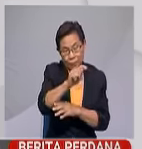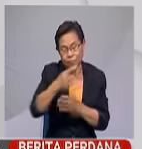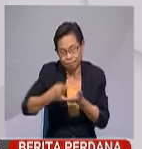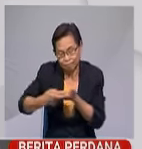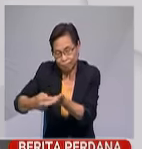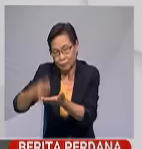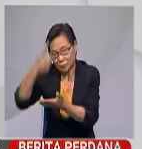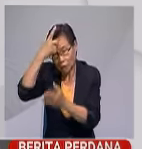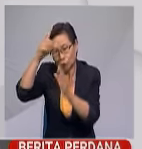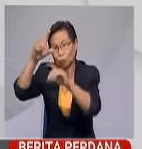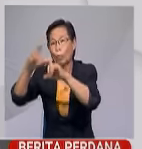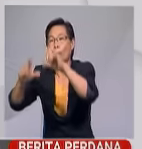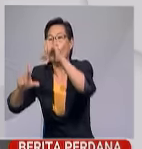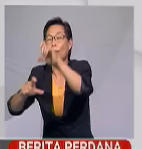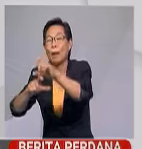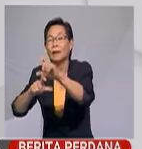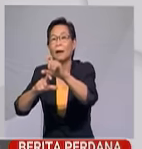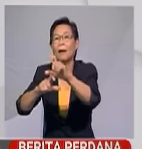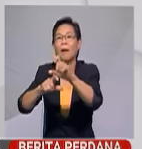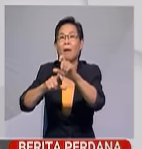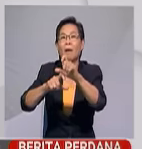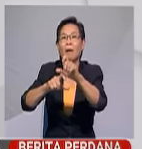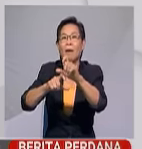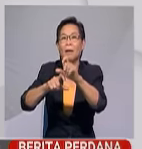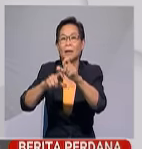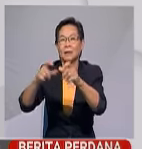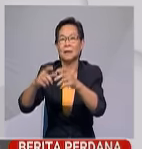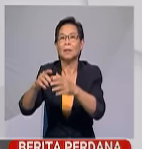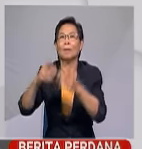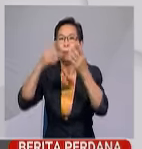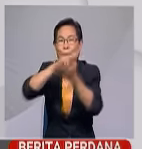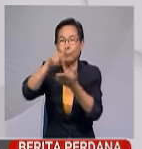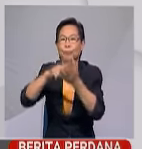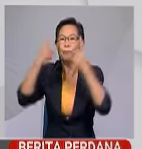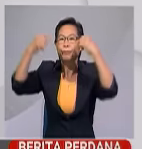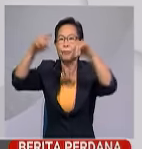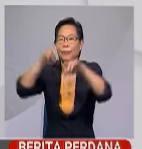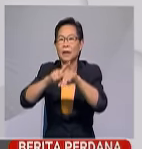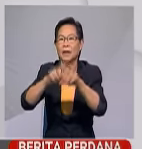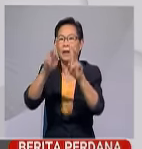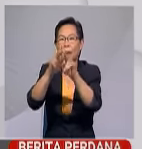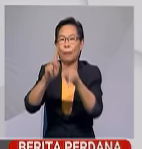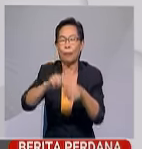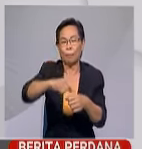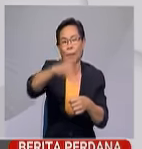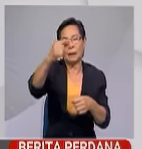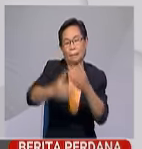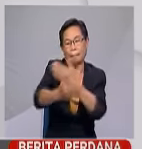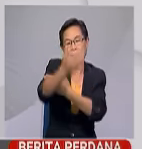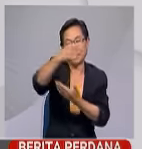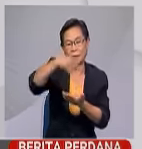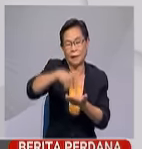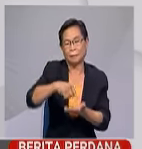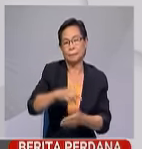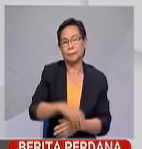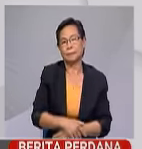dan Dato' Bandar Miyoshi Isao Hayashi di Pusat Kecemerlangan Paralimpik di Kampung Pandan pagi ini.